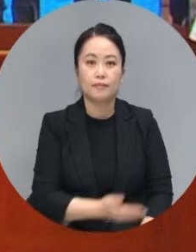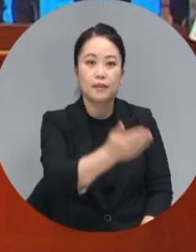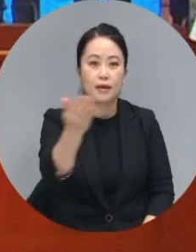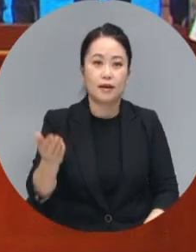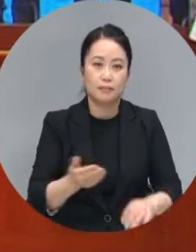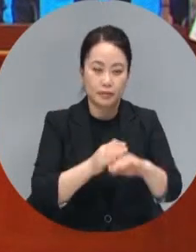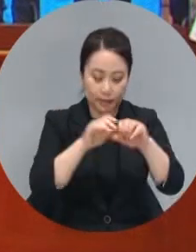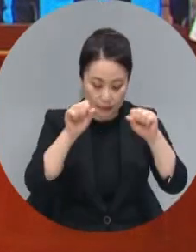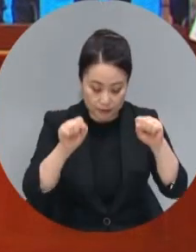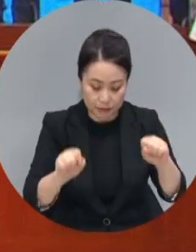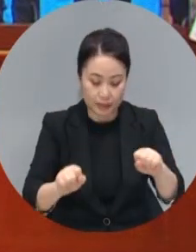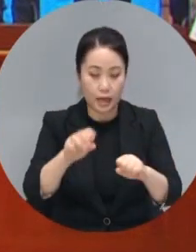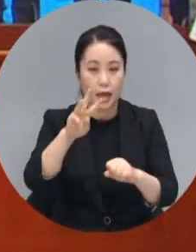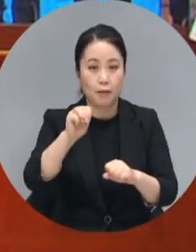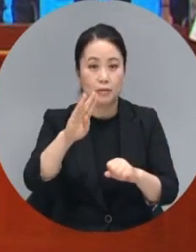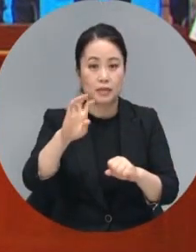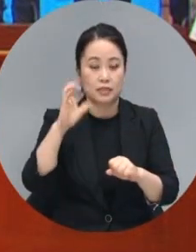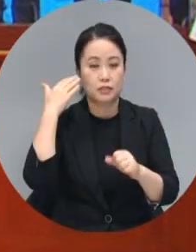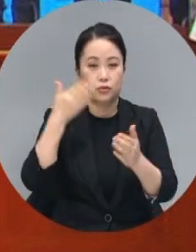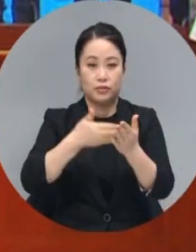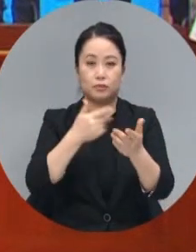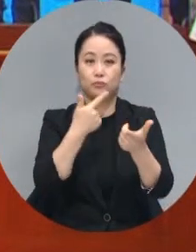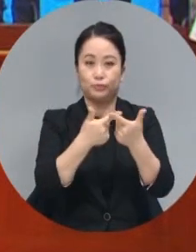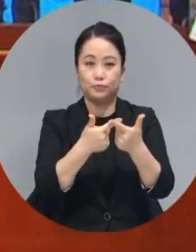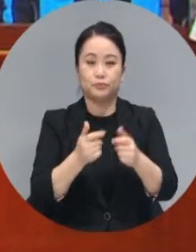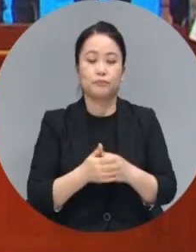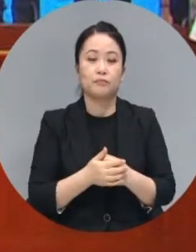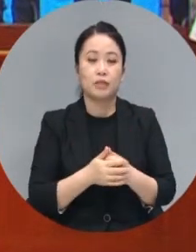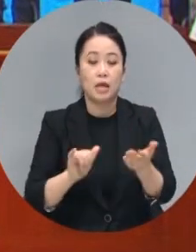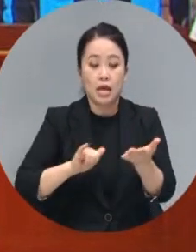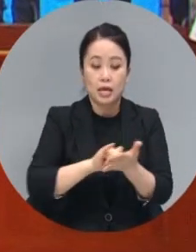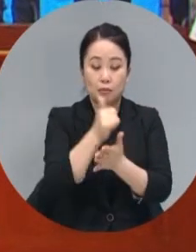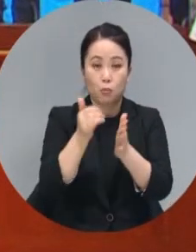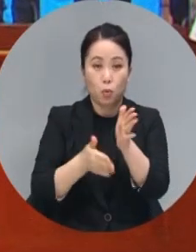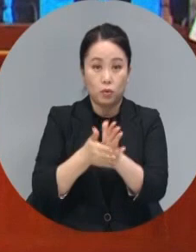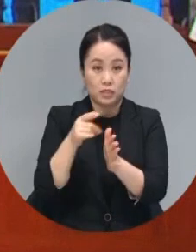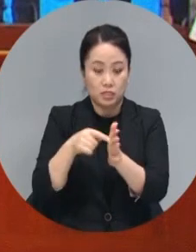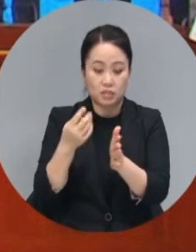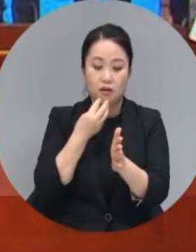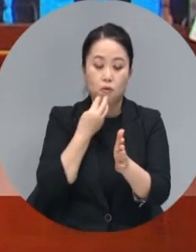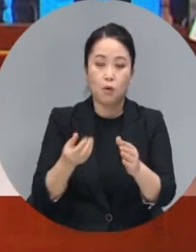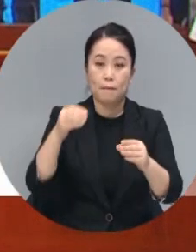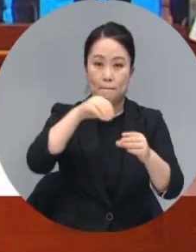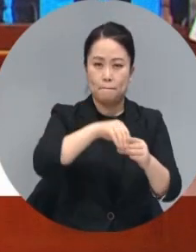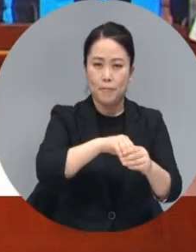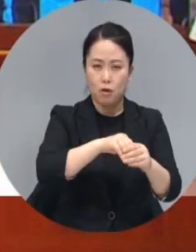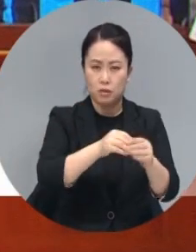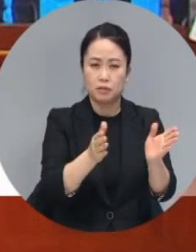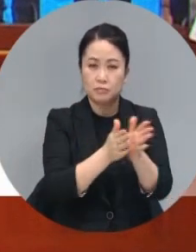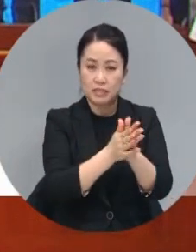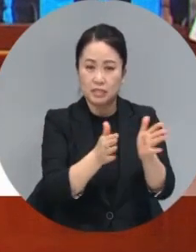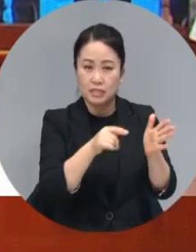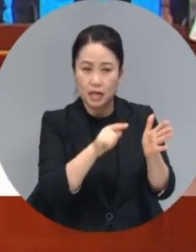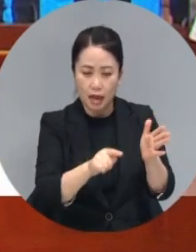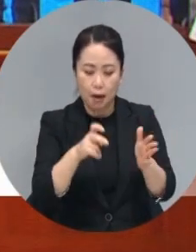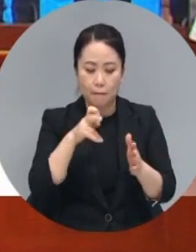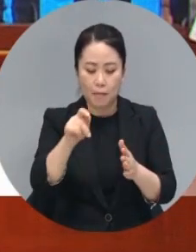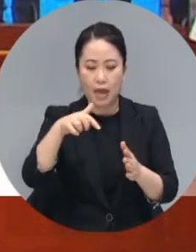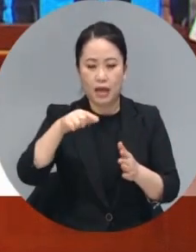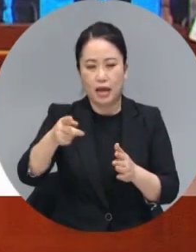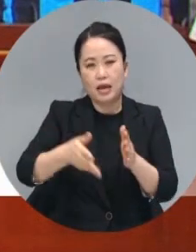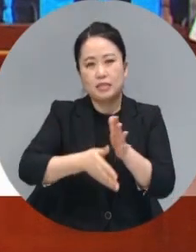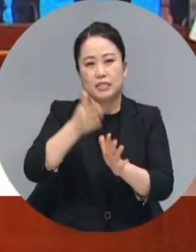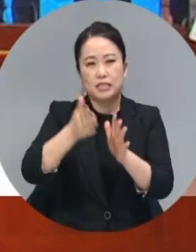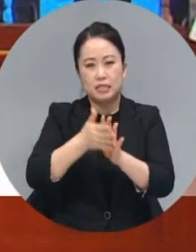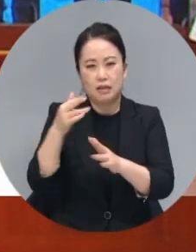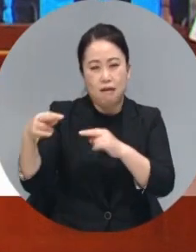네, 시청자 여러분 안녕하십니까. MBC 뉴스데스크 부산입니다. 김포시 서울 편입에서 시작된 메가시티 논쟁이 연일